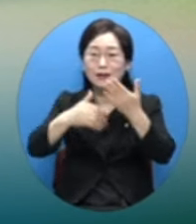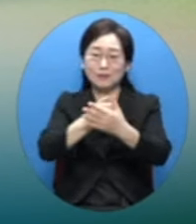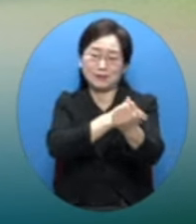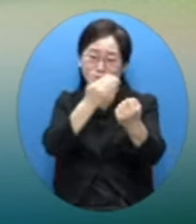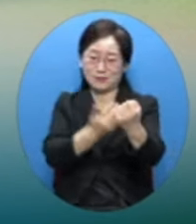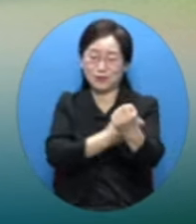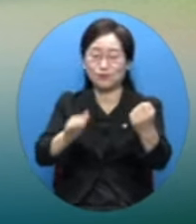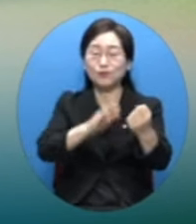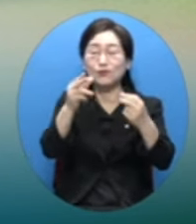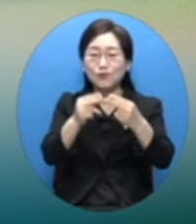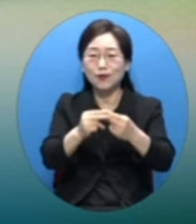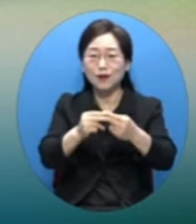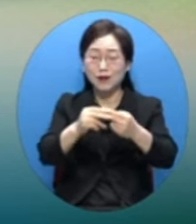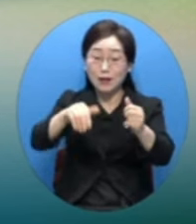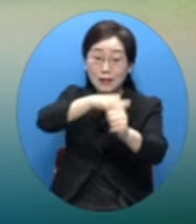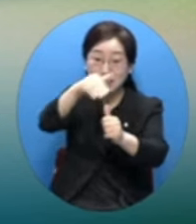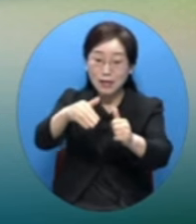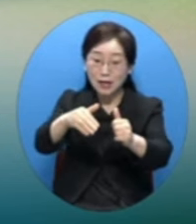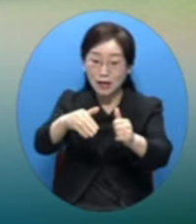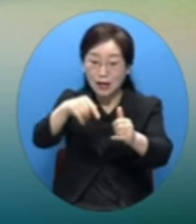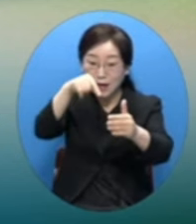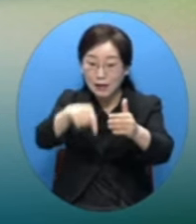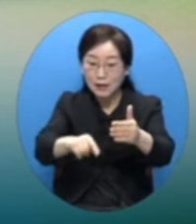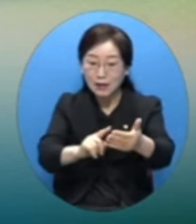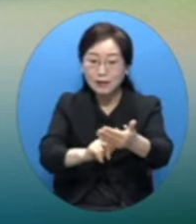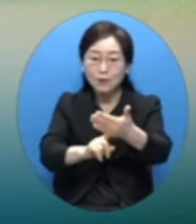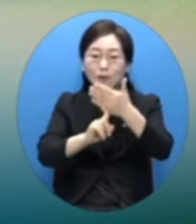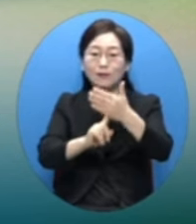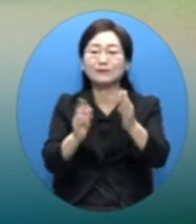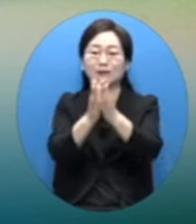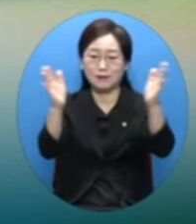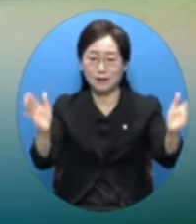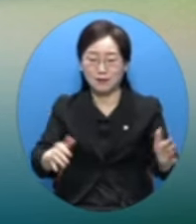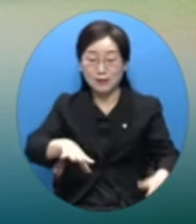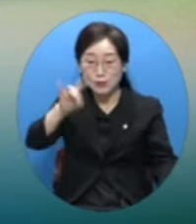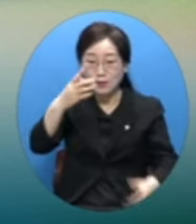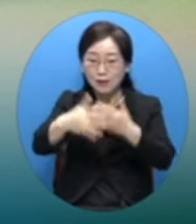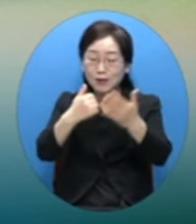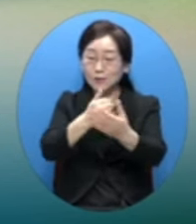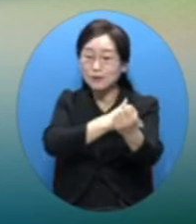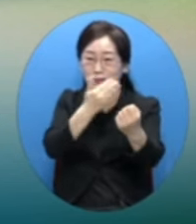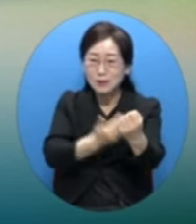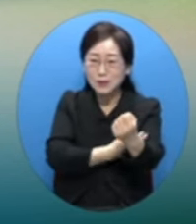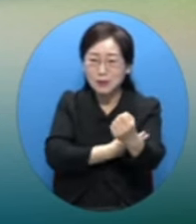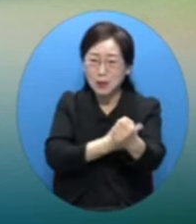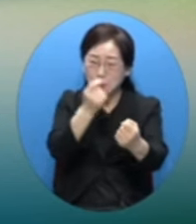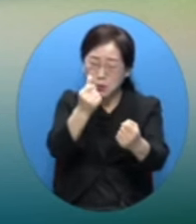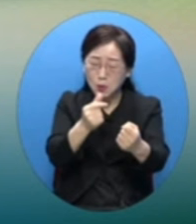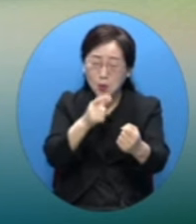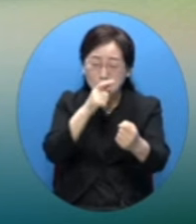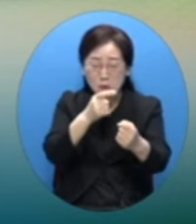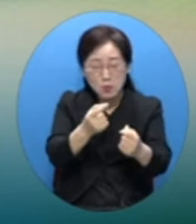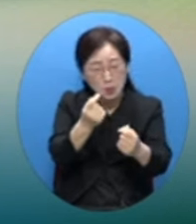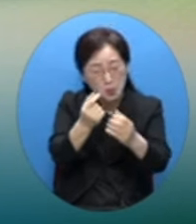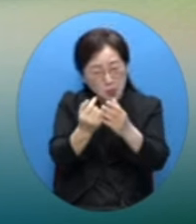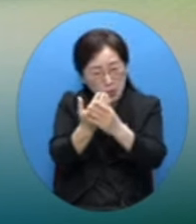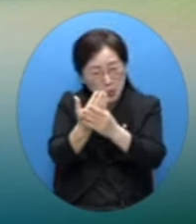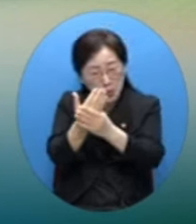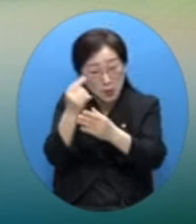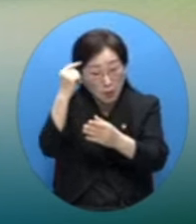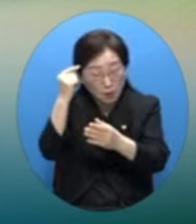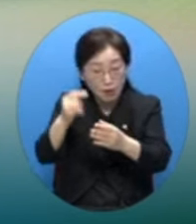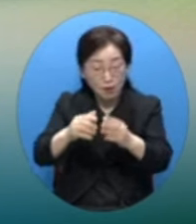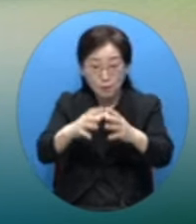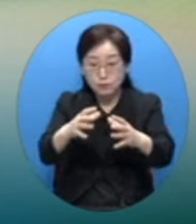능력이 우리와 우리 상황 안으로 나타나기 시작한다. 처음에는 하나님의 능력이 작은 물줄같이 졸졸 흐르겠지만 나중에는